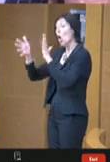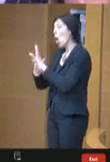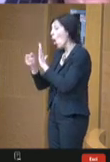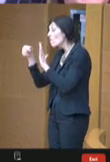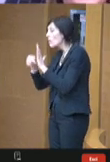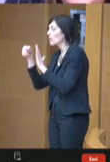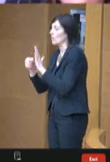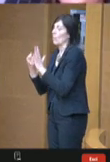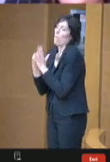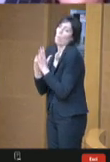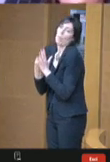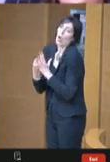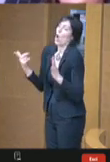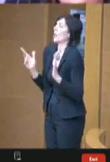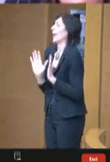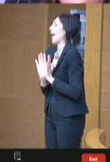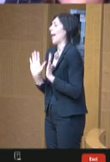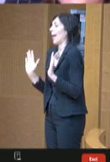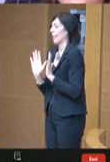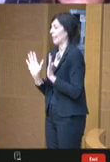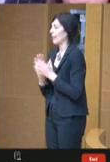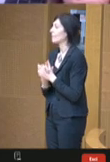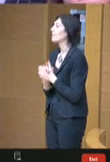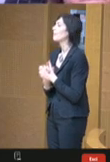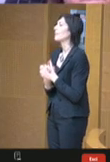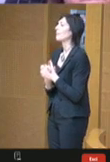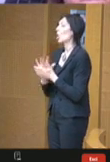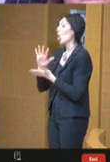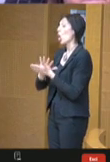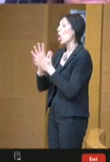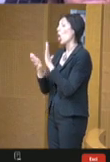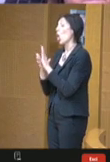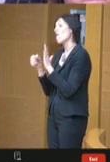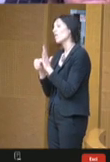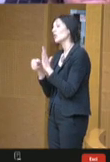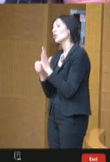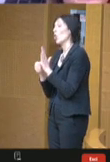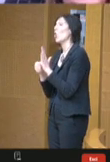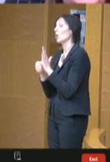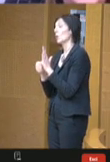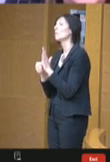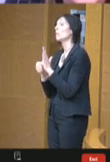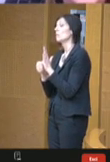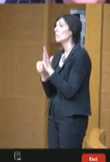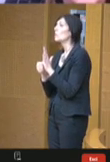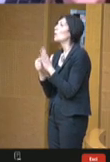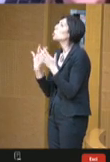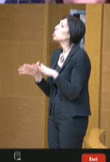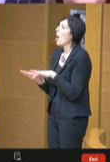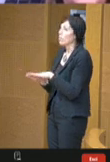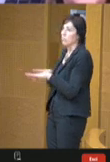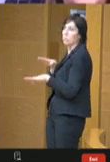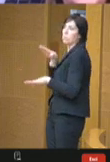straordinaria importanza, una convenzione che ha fatto un passo